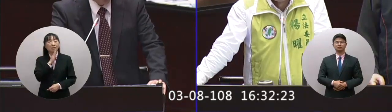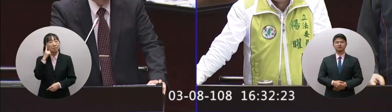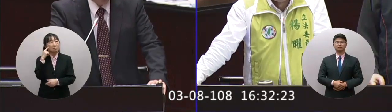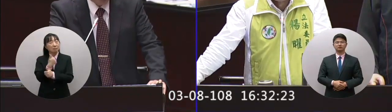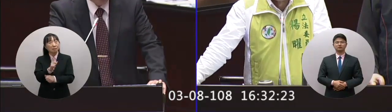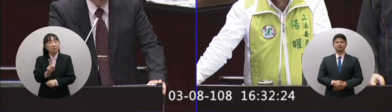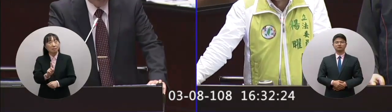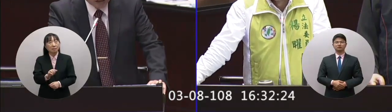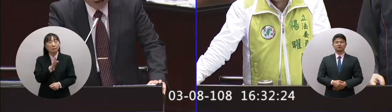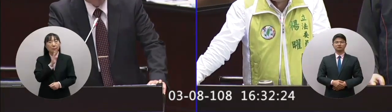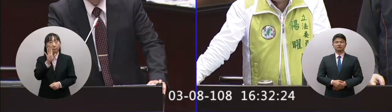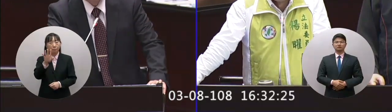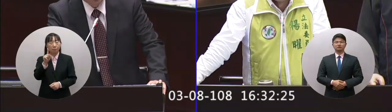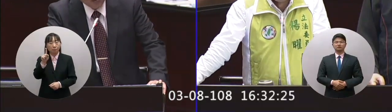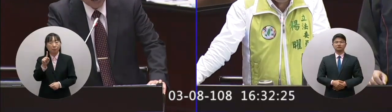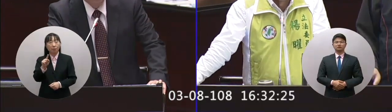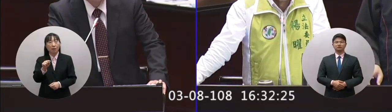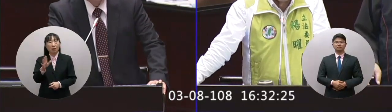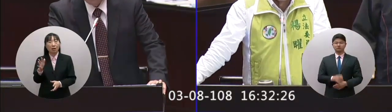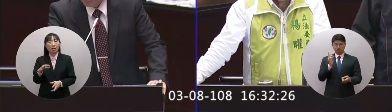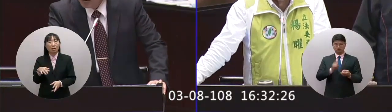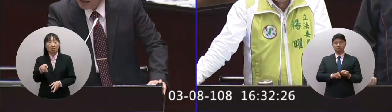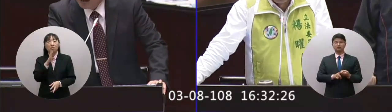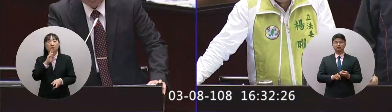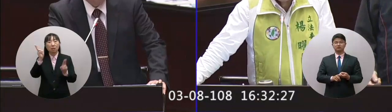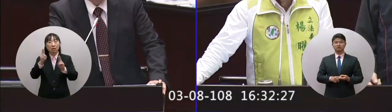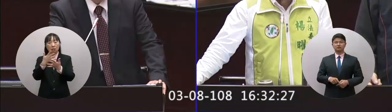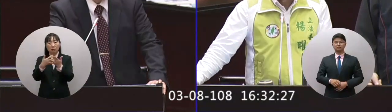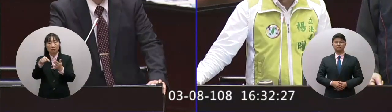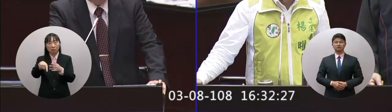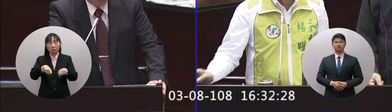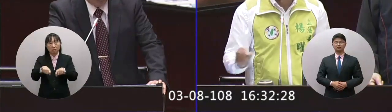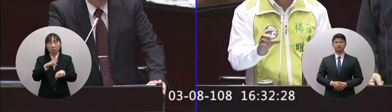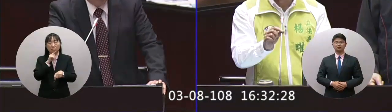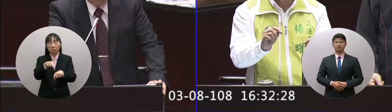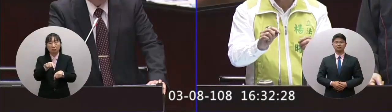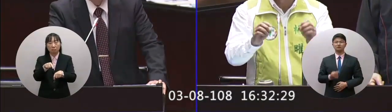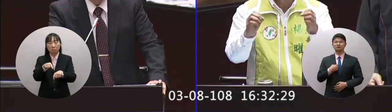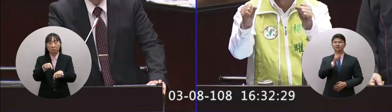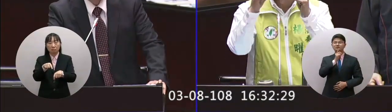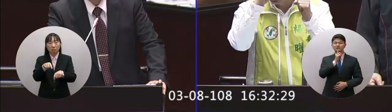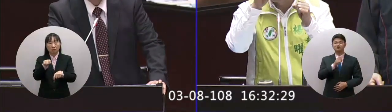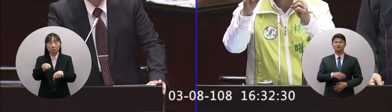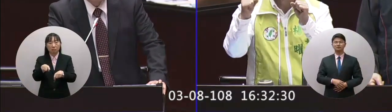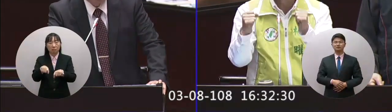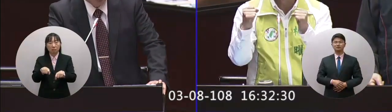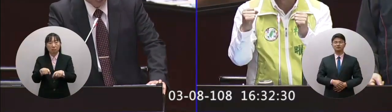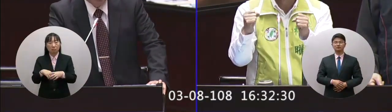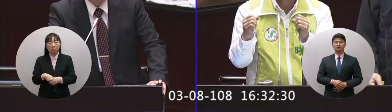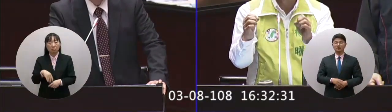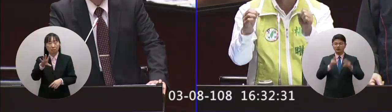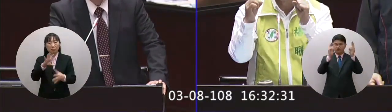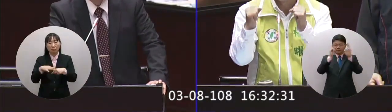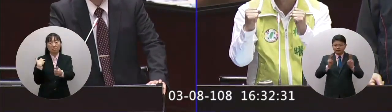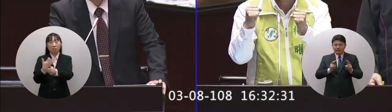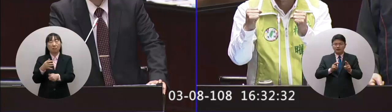虑到说有一个微电网的计划。 对对对对， 这个微电网计划起来以后呢， 我说各种供电